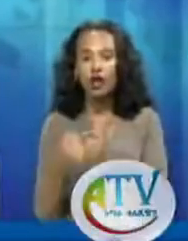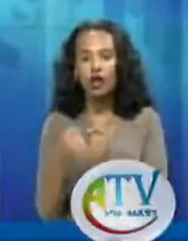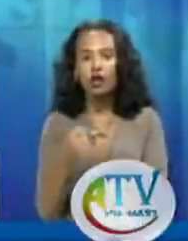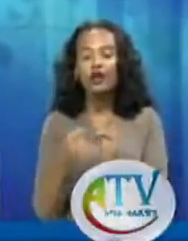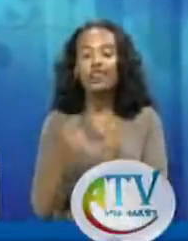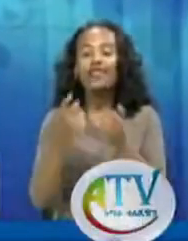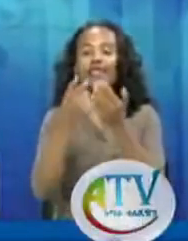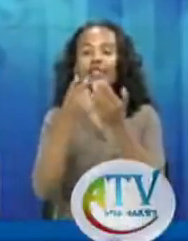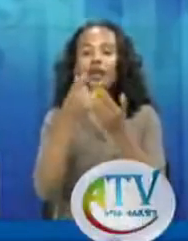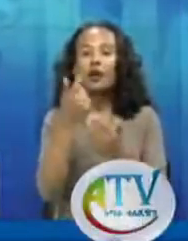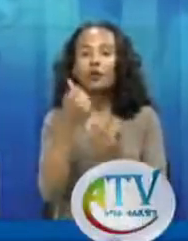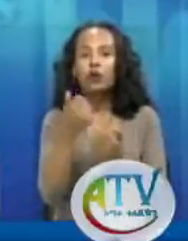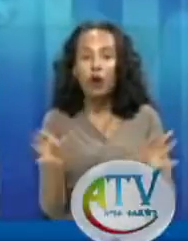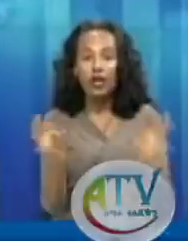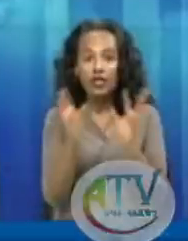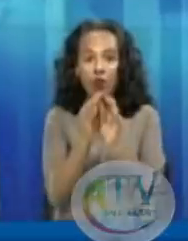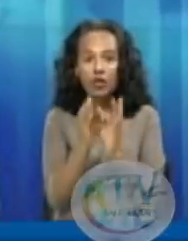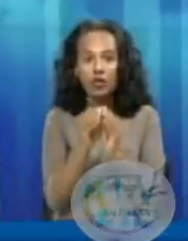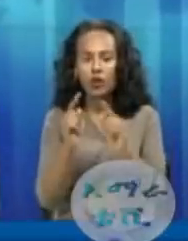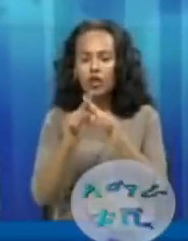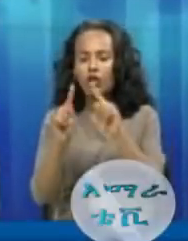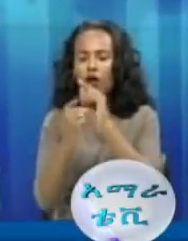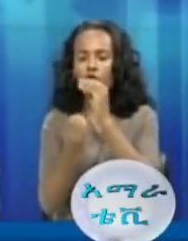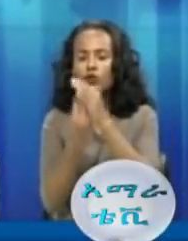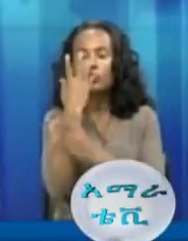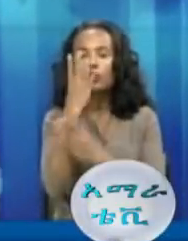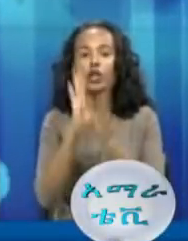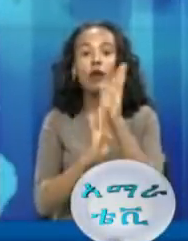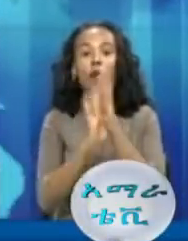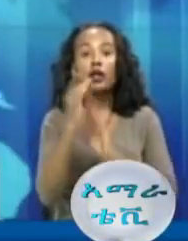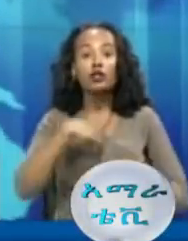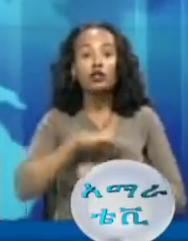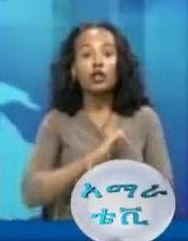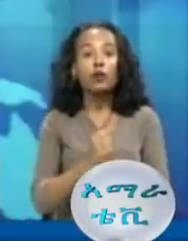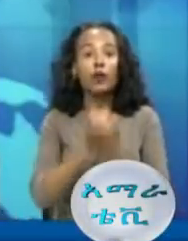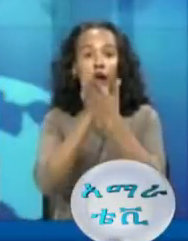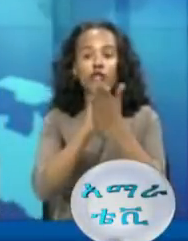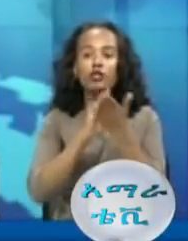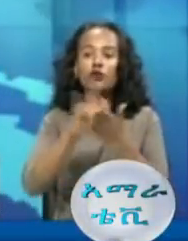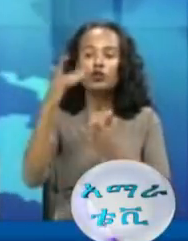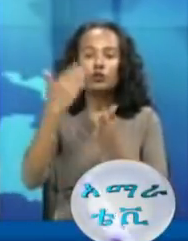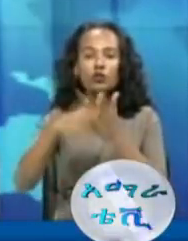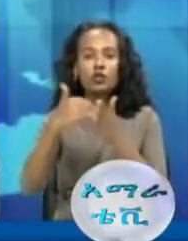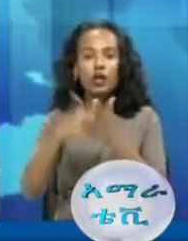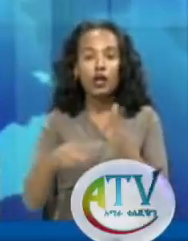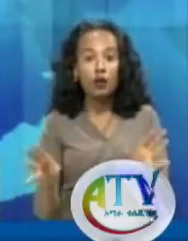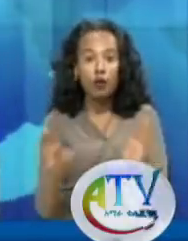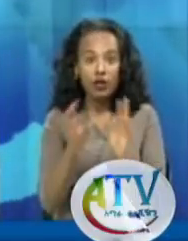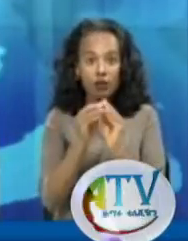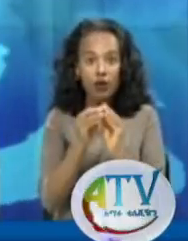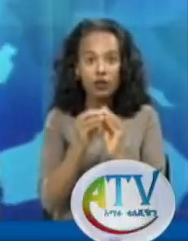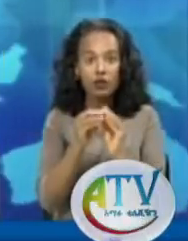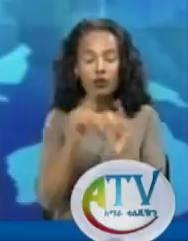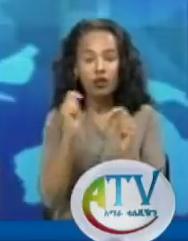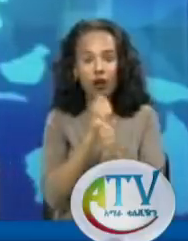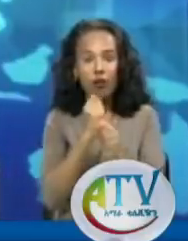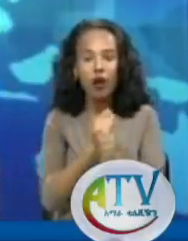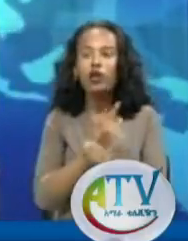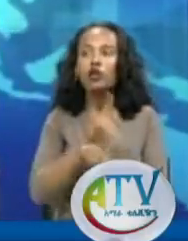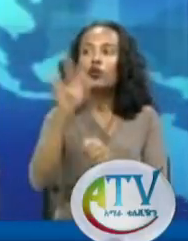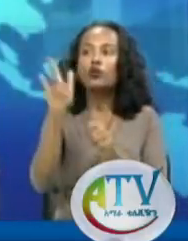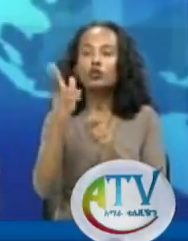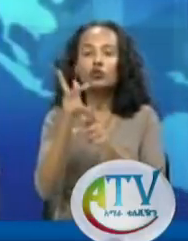ስራ፣ ከተለያዩ ምንጮች ለልማታችን የሚያግዝ የውጭ ምንዛሬ ማሰባሰብ ተግባር፣ የውጭ ብድር